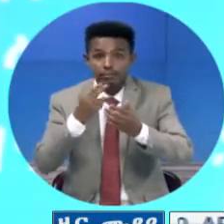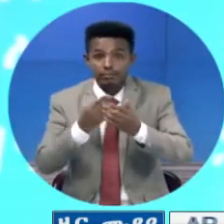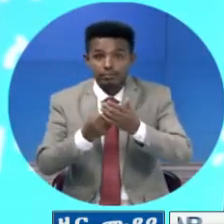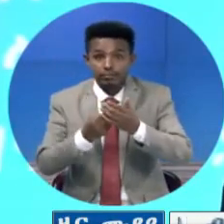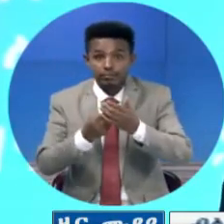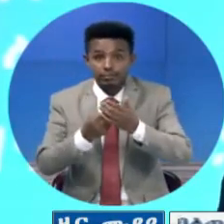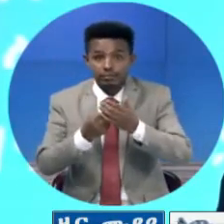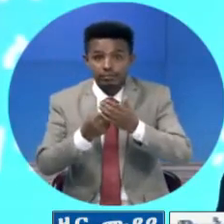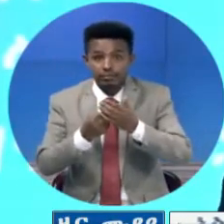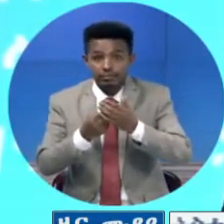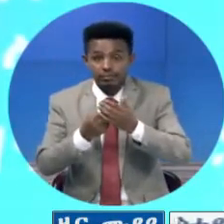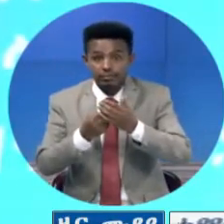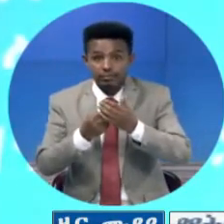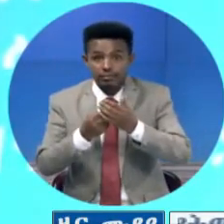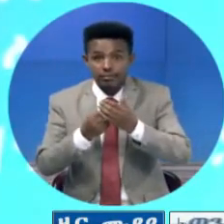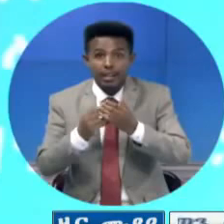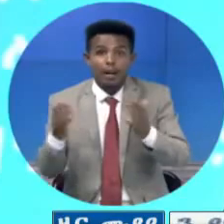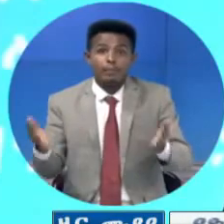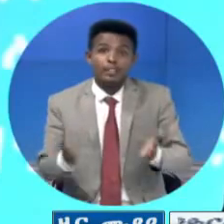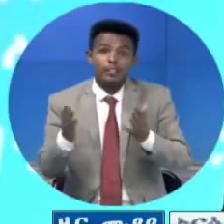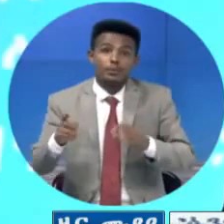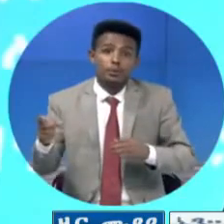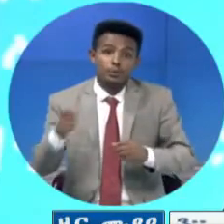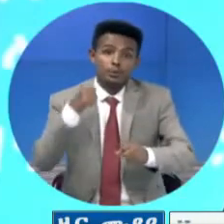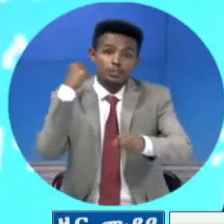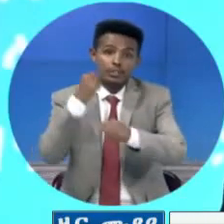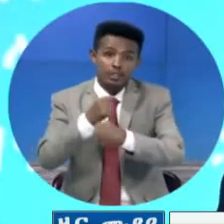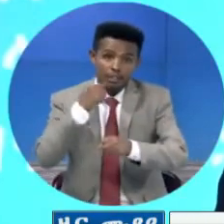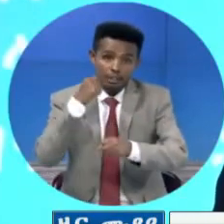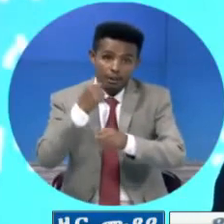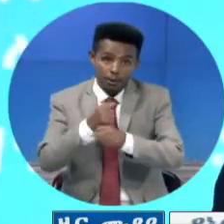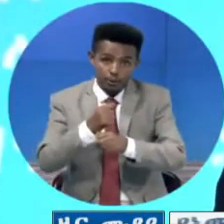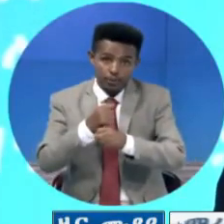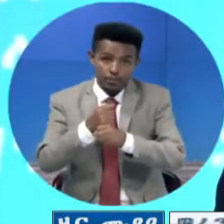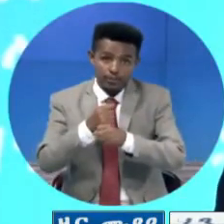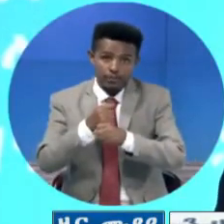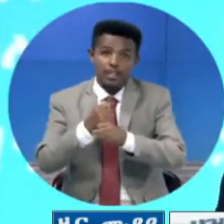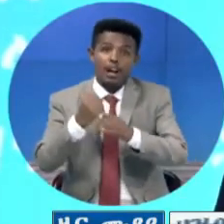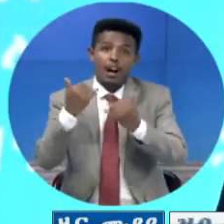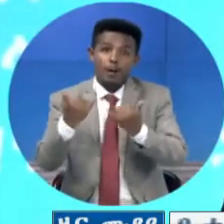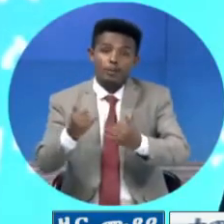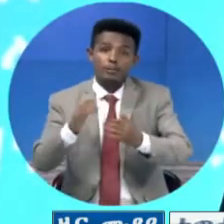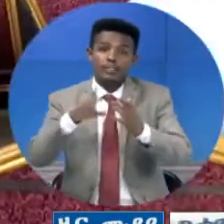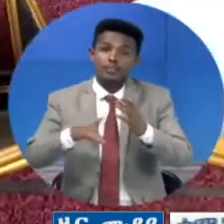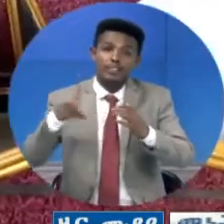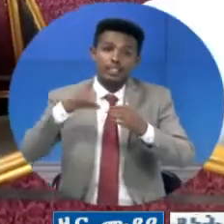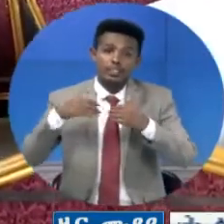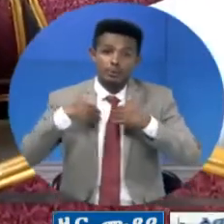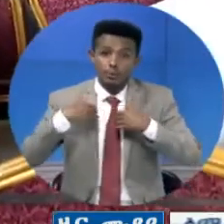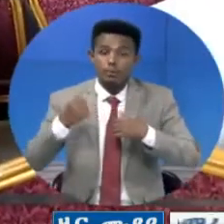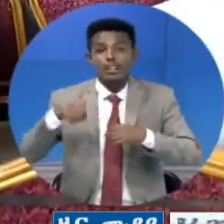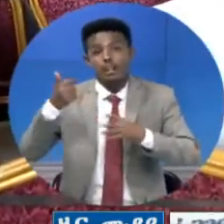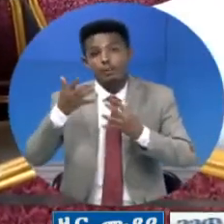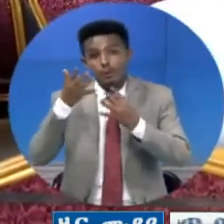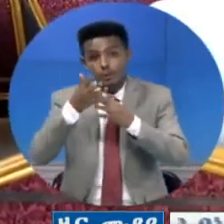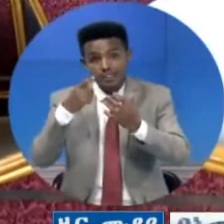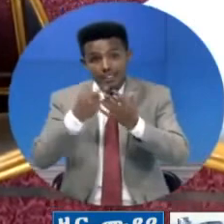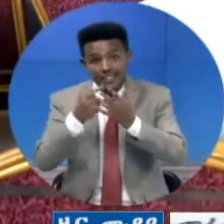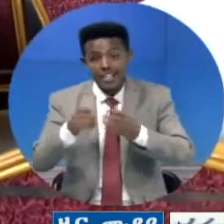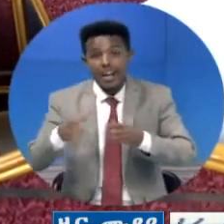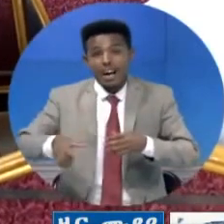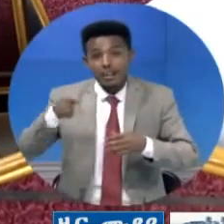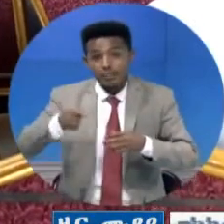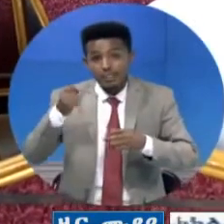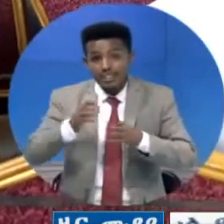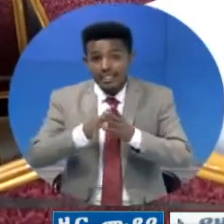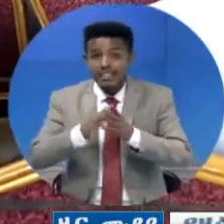ወረዳ ዞን አበረታች የሆኑ ስራዎች የተሰሩ ቢሆንም አሁንም ከፍተኛ የሆነ ክፍተት አለ። በሌላ በኩል እነዚህን አረሞችና ጸረ